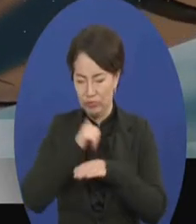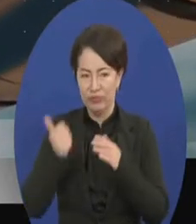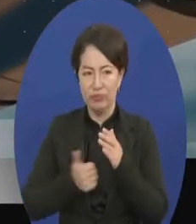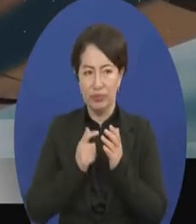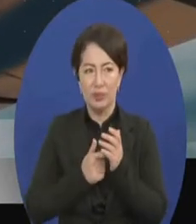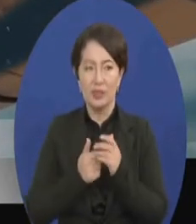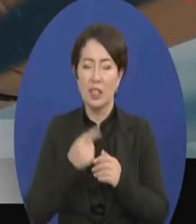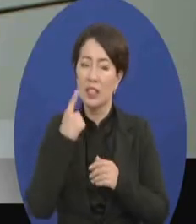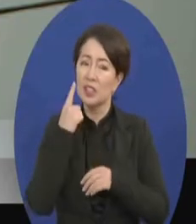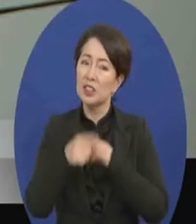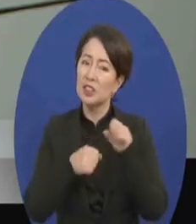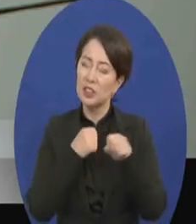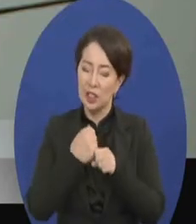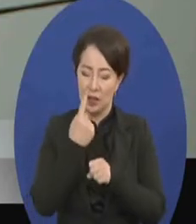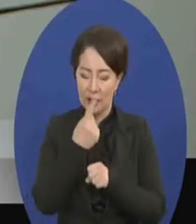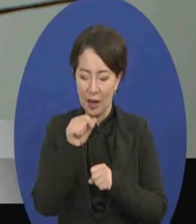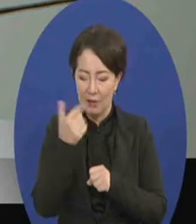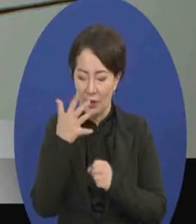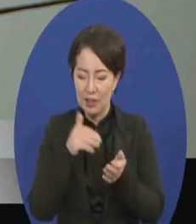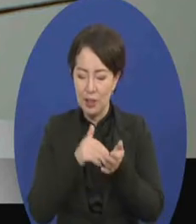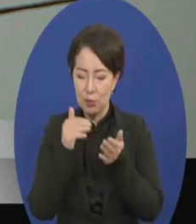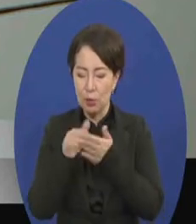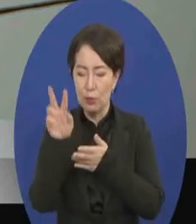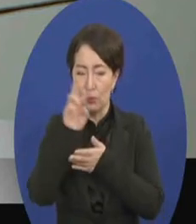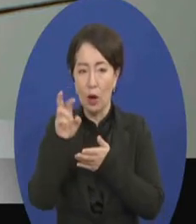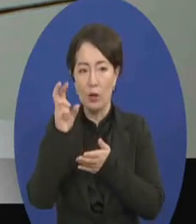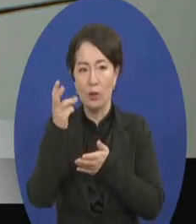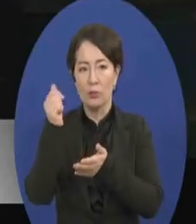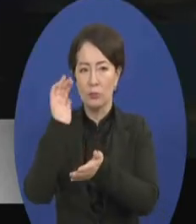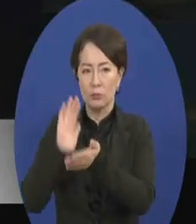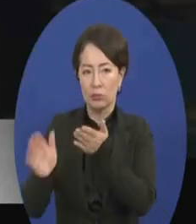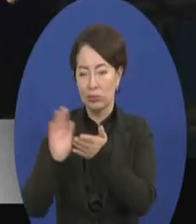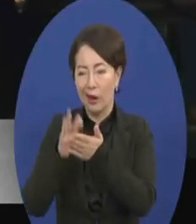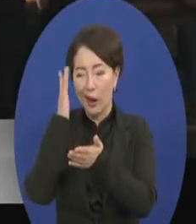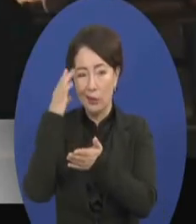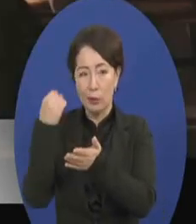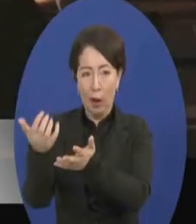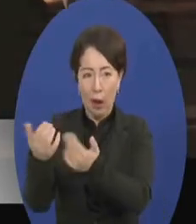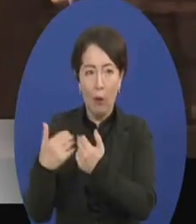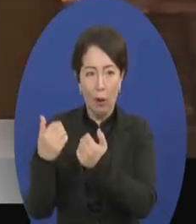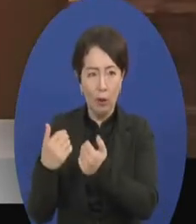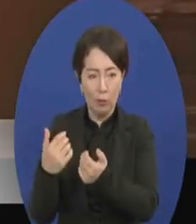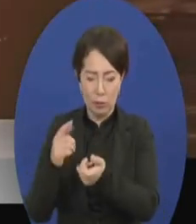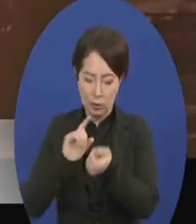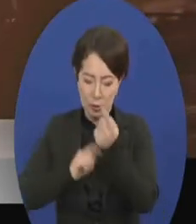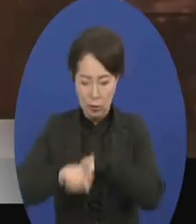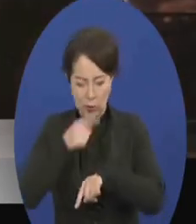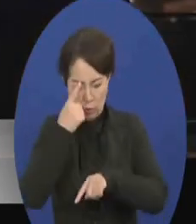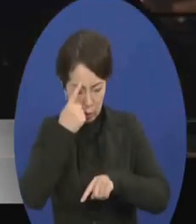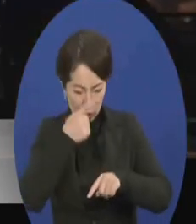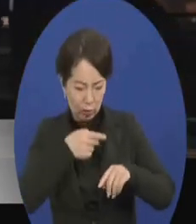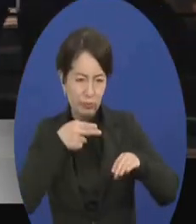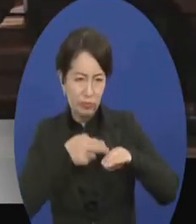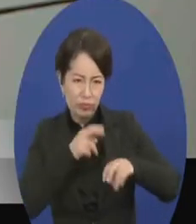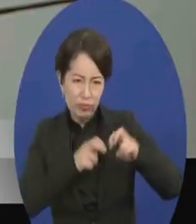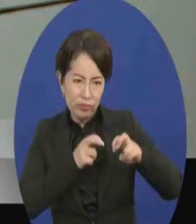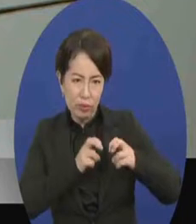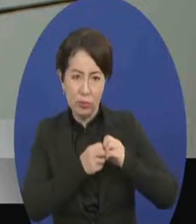Бид нар жилдээ 1.5 тэрбум амьд доллар шатхан авч байгаа гаднаас. Бид нар их хурдтай шатхан өдрөлөл энэ мөнгө Монгол